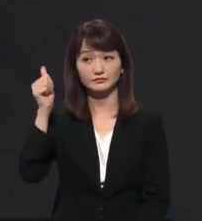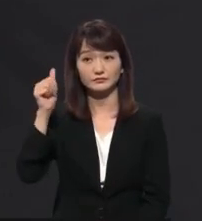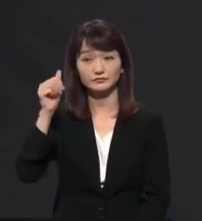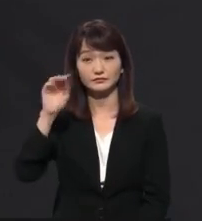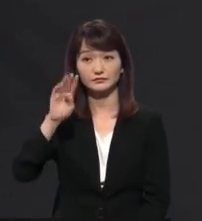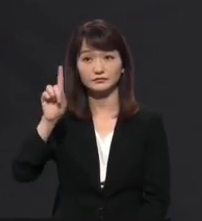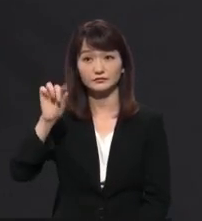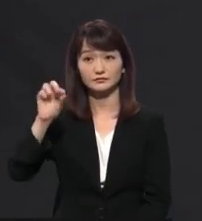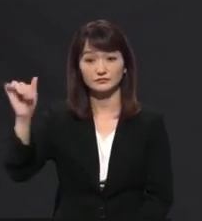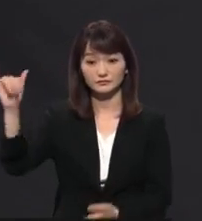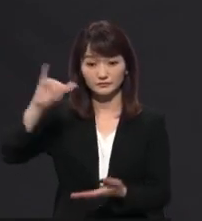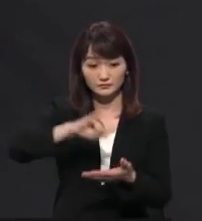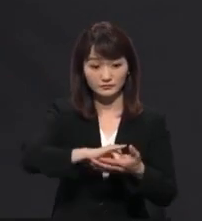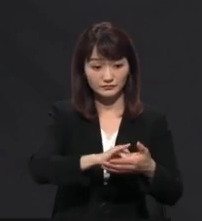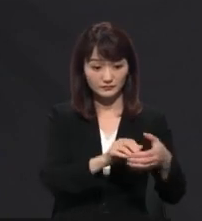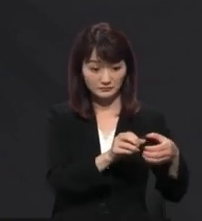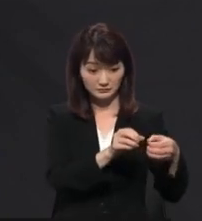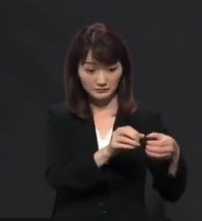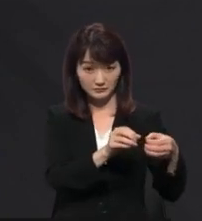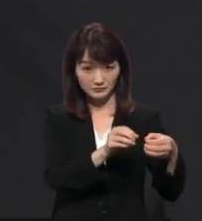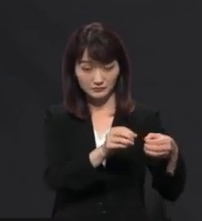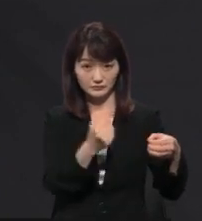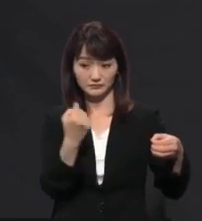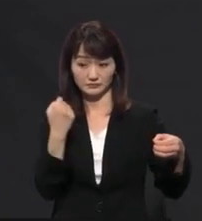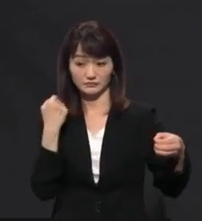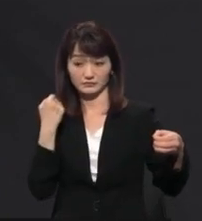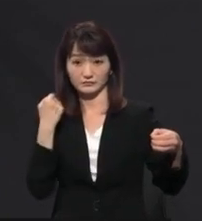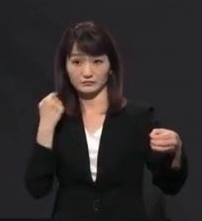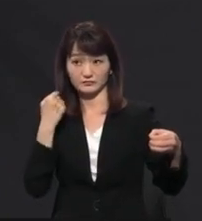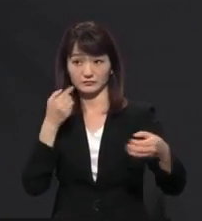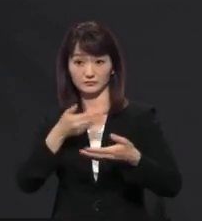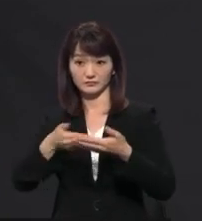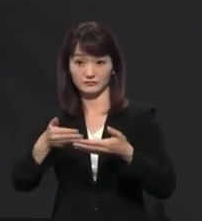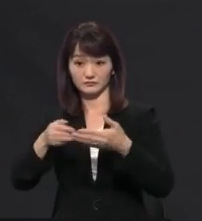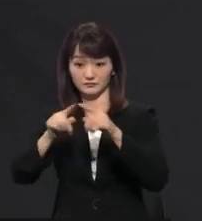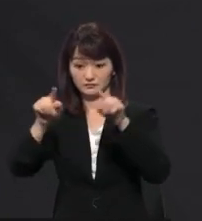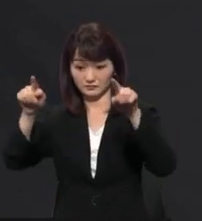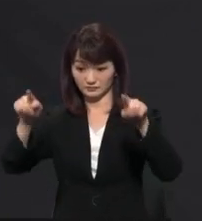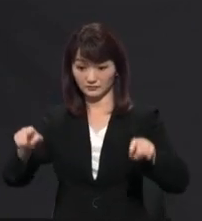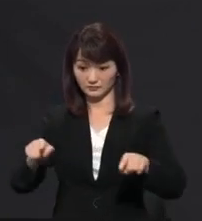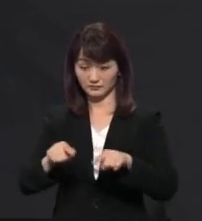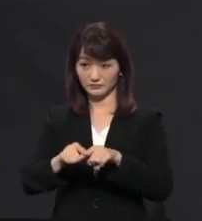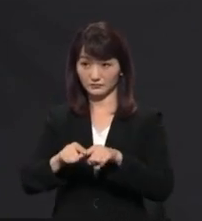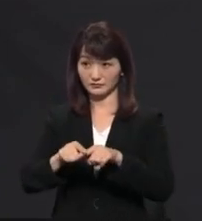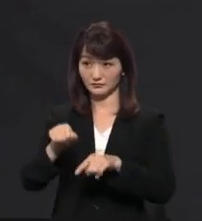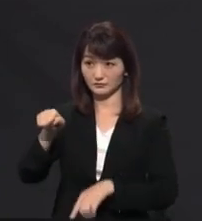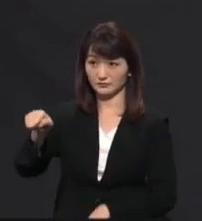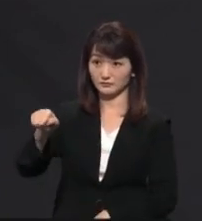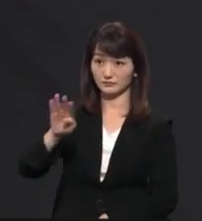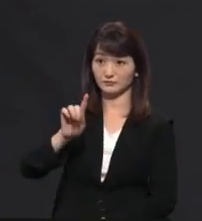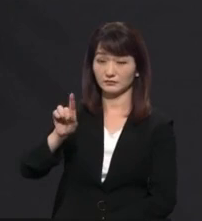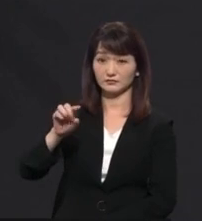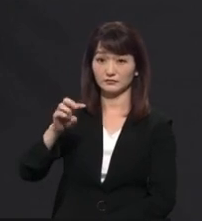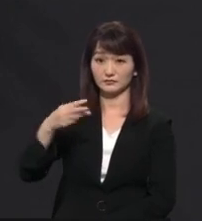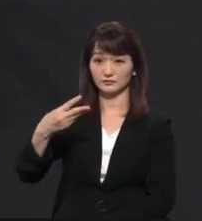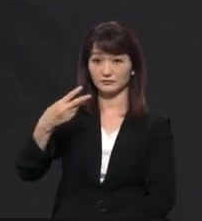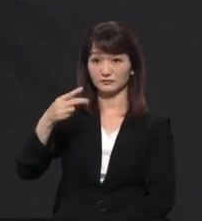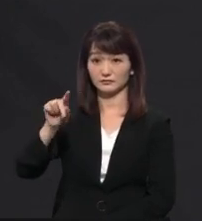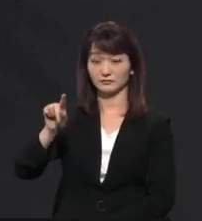와가지고 이제 관담을 하는 자리에 뒤에 그림이 보여주는데 그게 발달장애인이